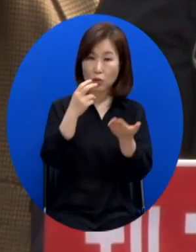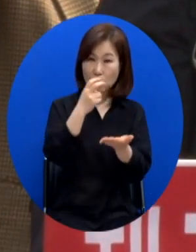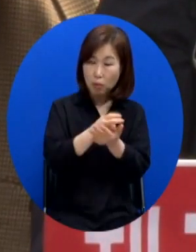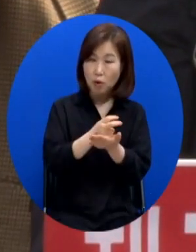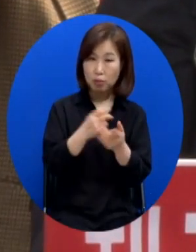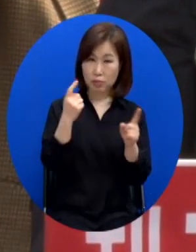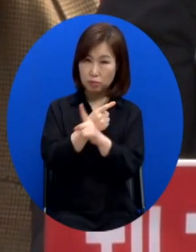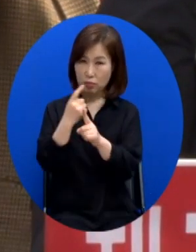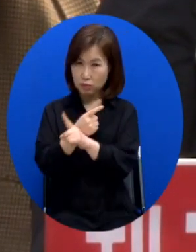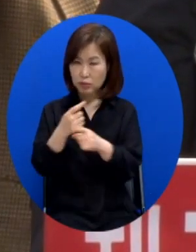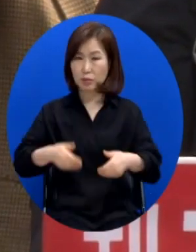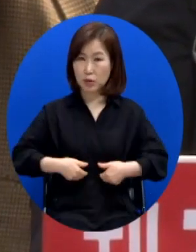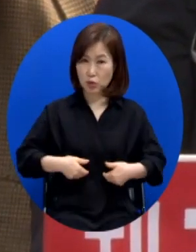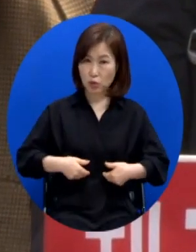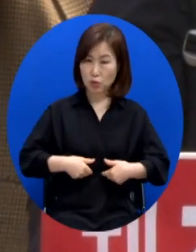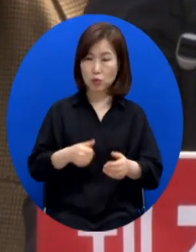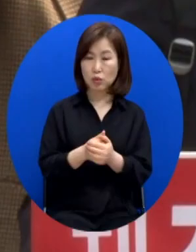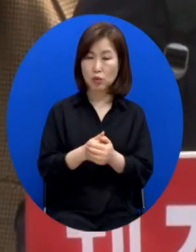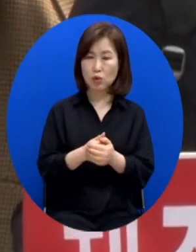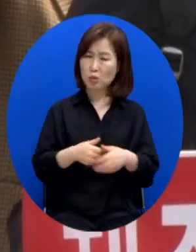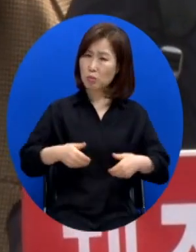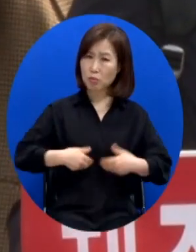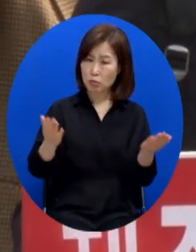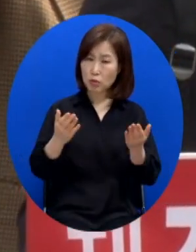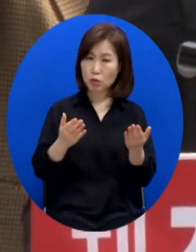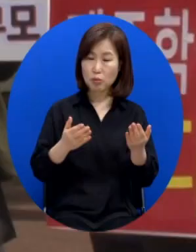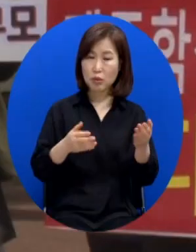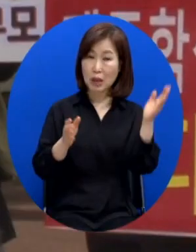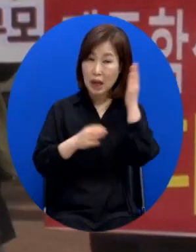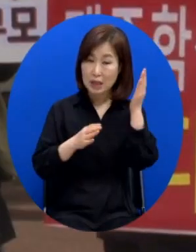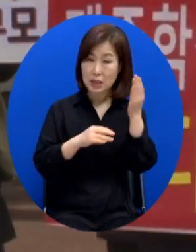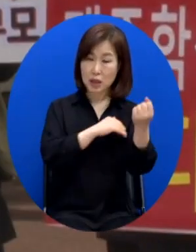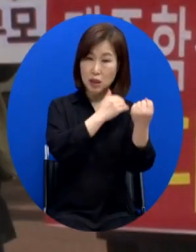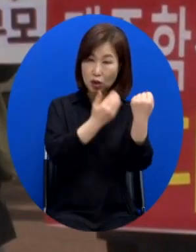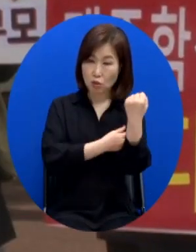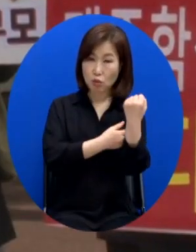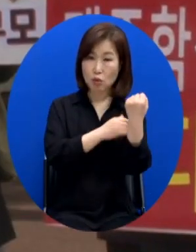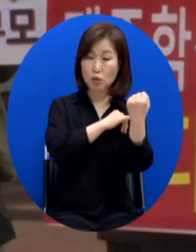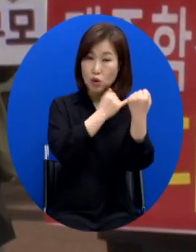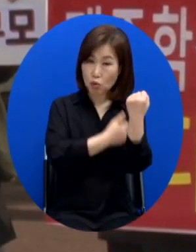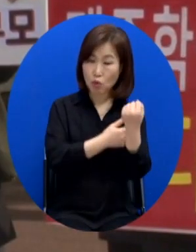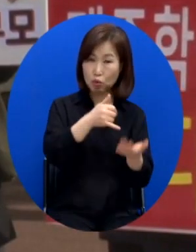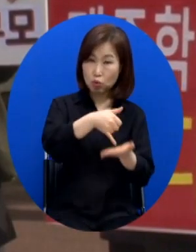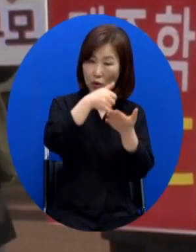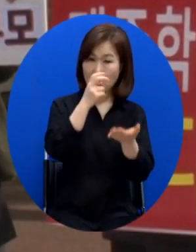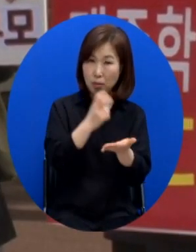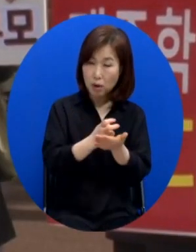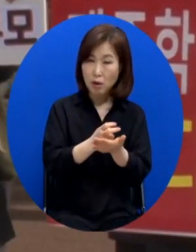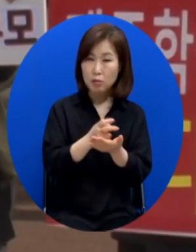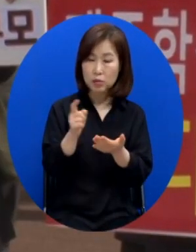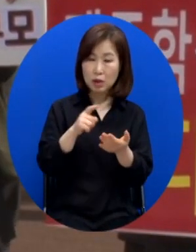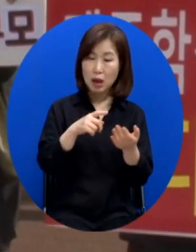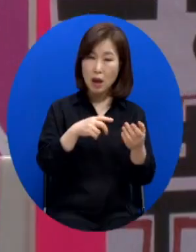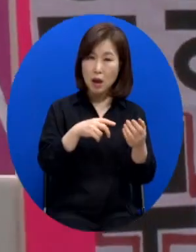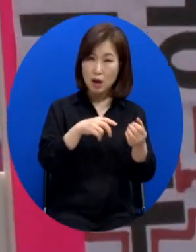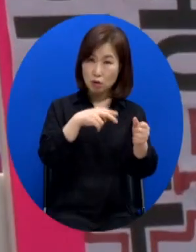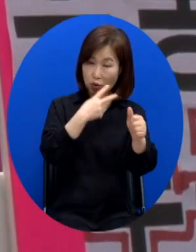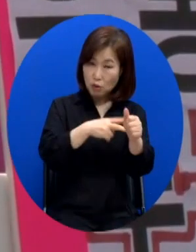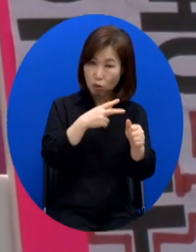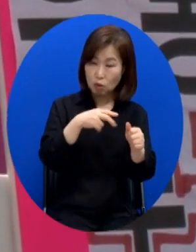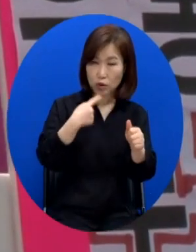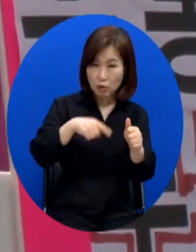보완해야 한다고 강조했습니다. 또 불필요한 제주 학생인권 조례를 제정하는 것은 교권과 학습권을